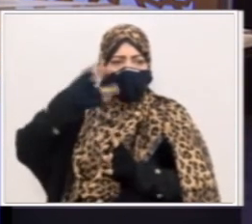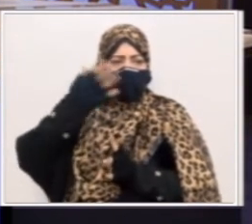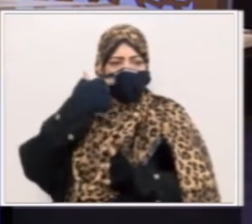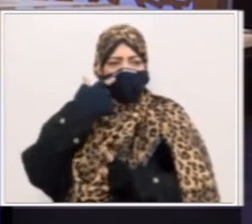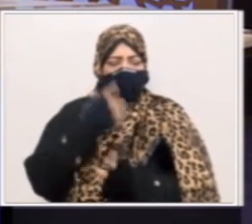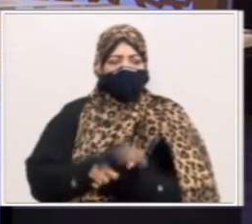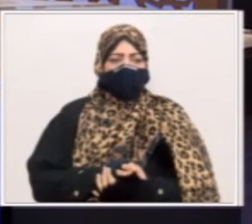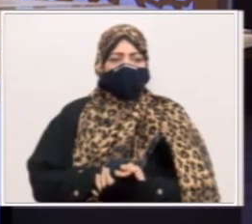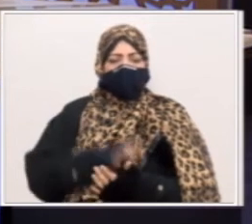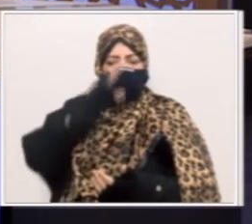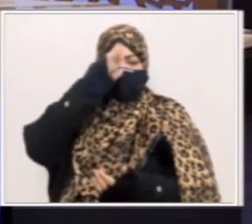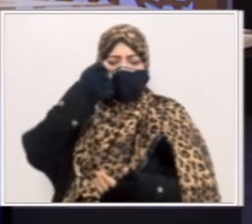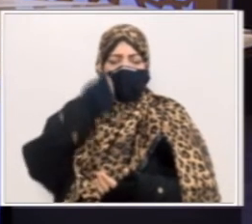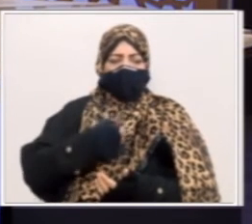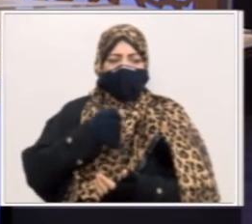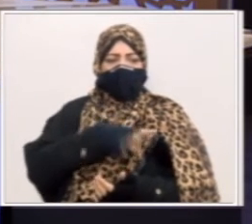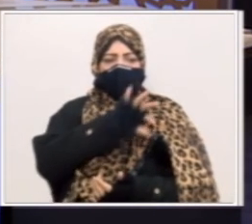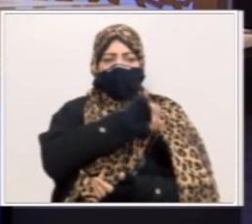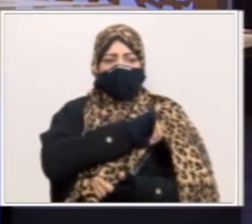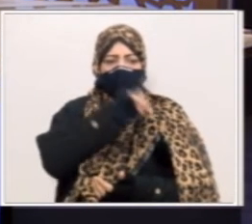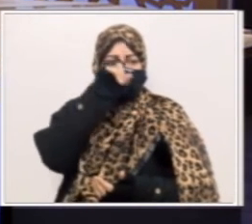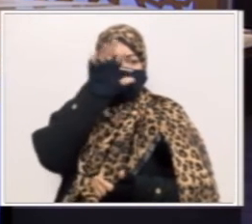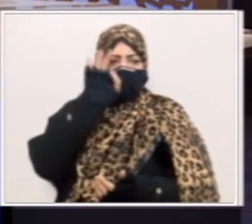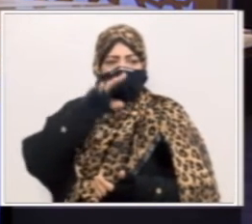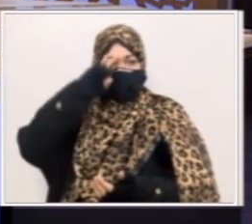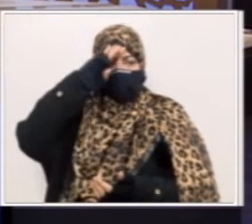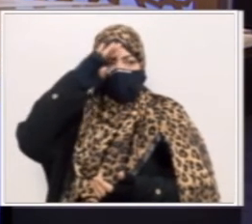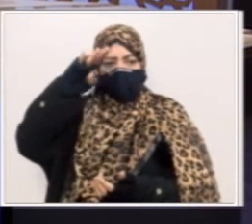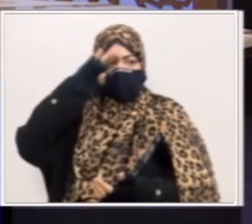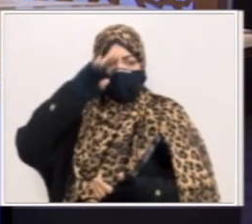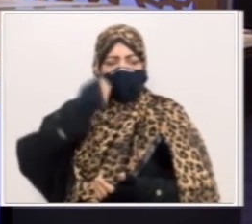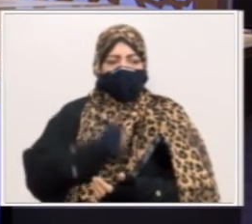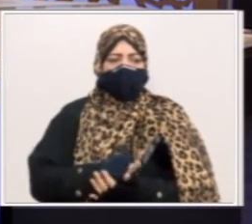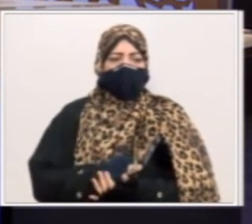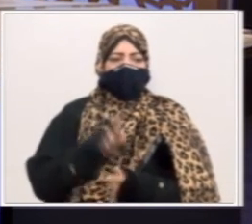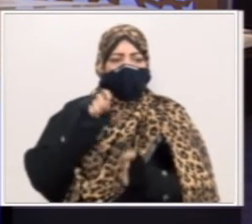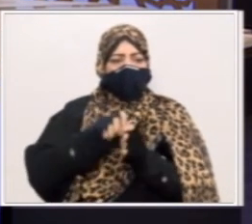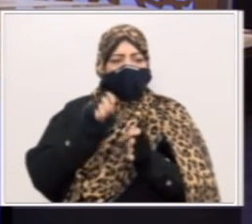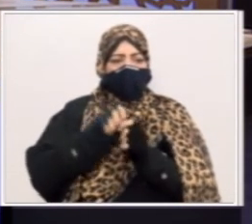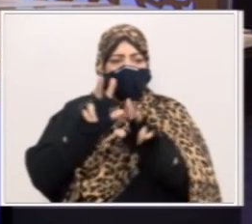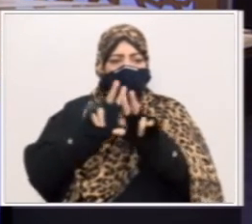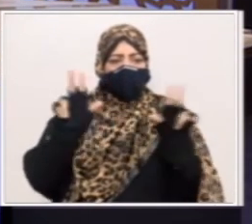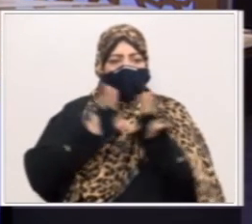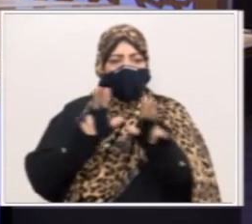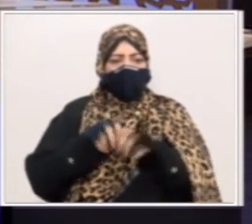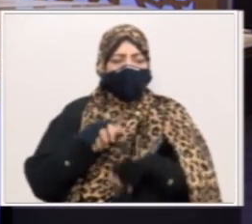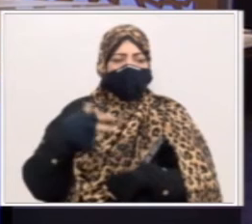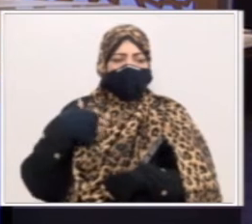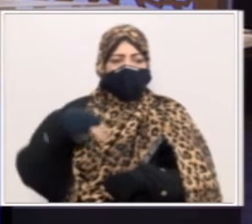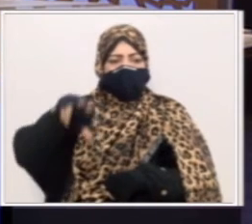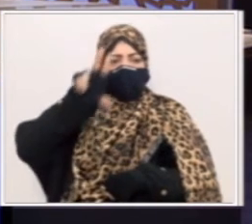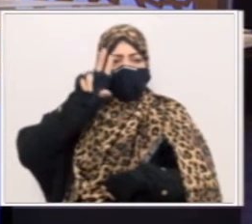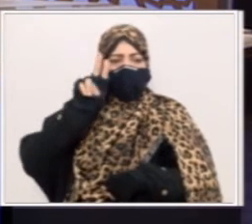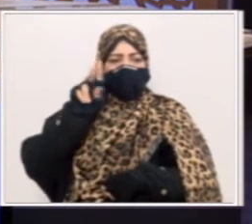لخالة طلاصح. بارك الله فيكم جميعا. نسألك يا شيخ على التيمم. نعم. بالنسبة للي عنده حساسية الأنف